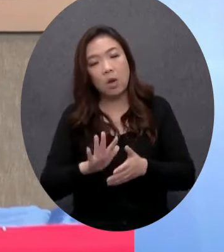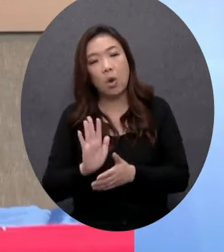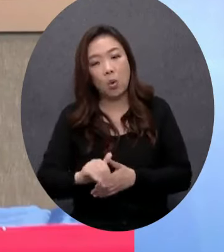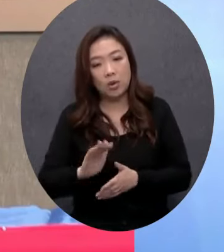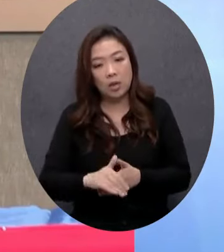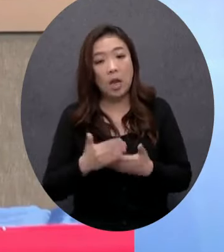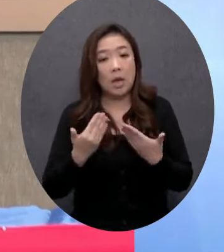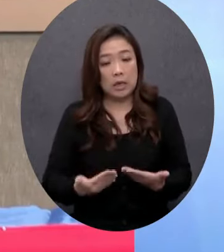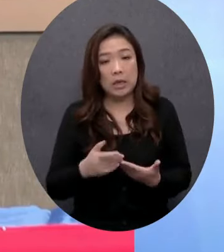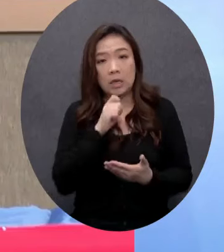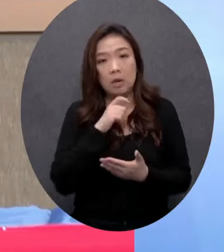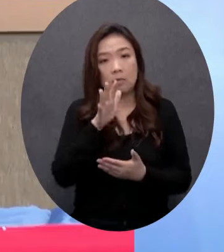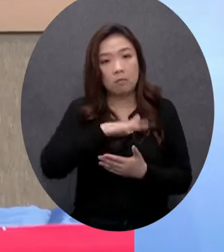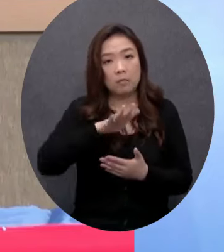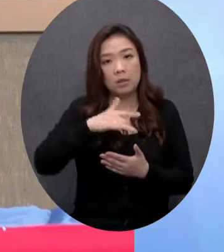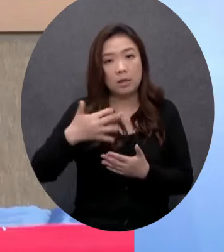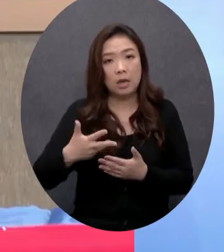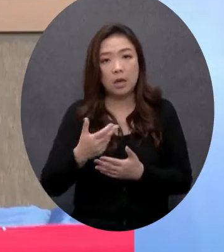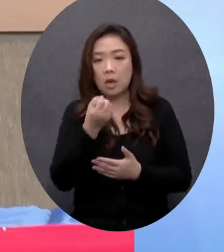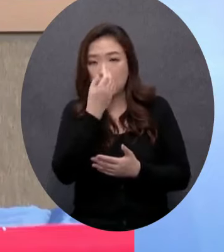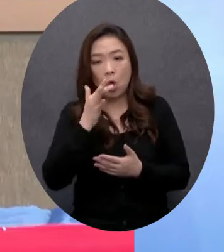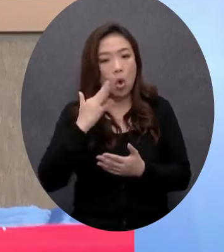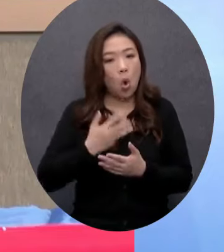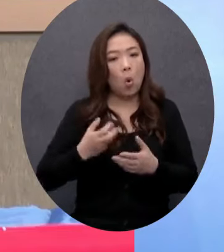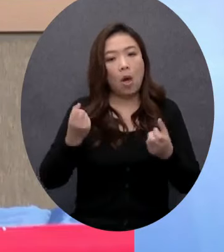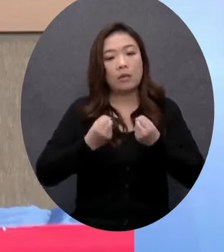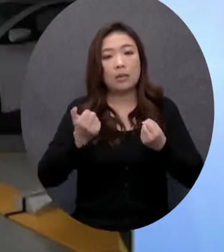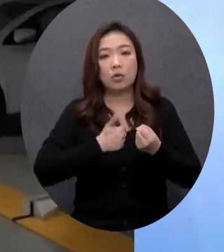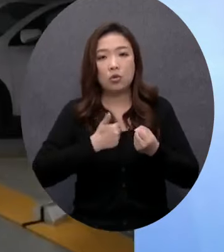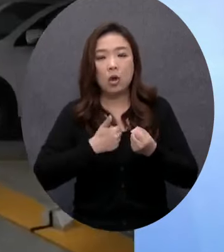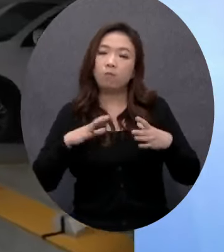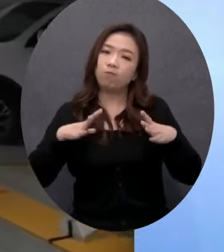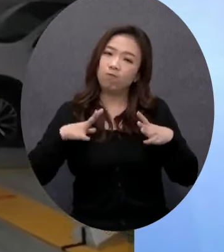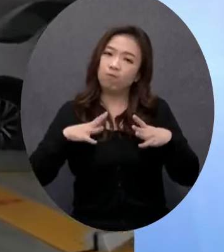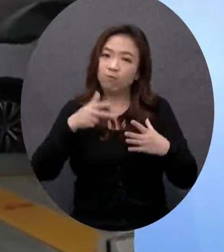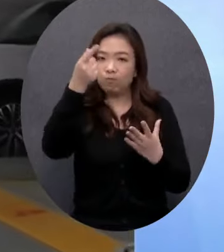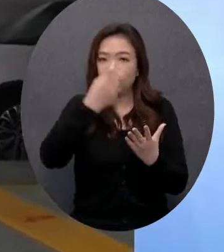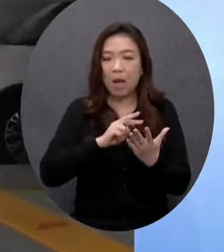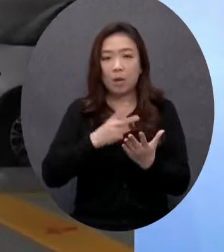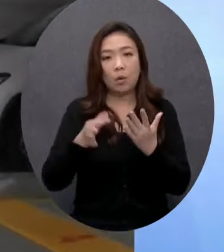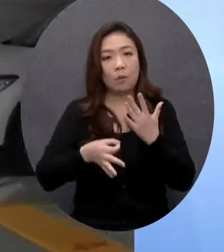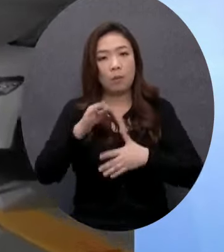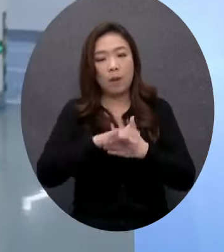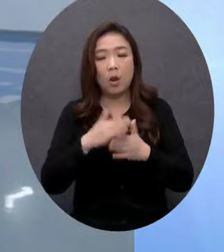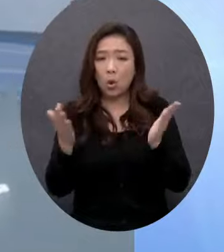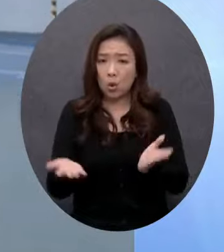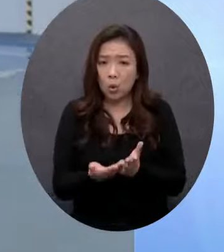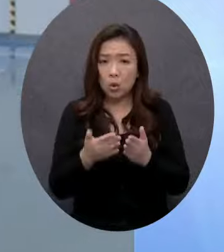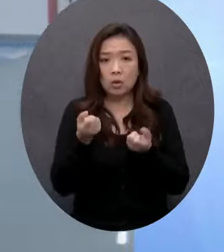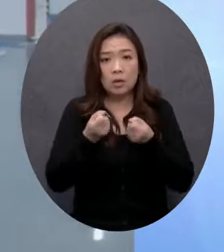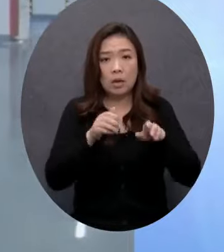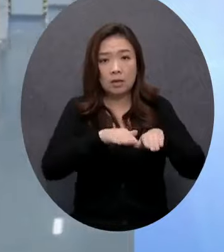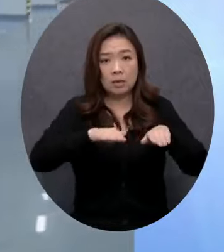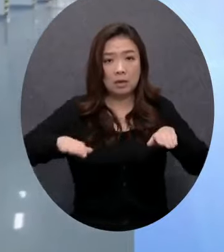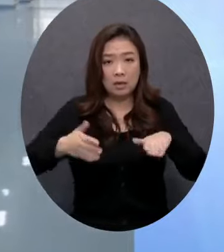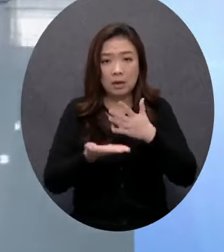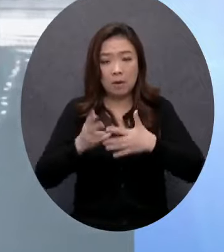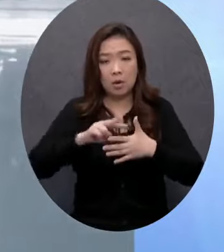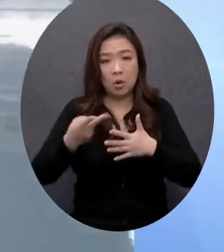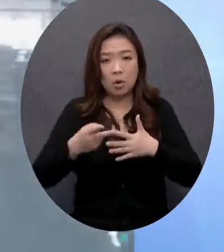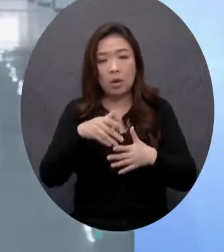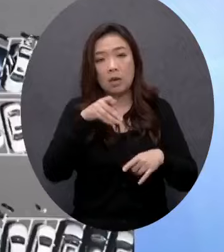有5000多名港澳车主享受了政策红利。 他说当局亦推进停车场系统升级改造，